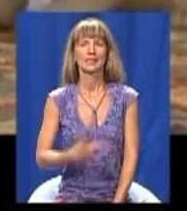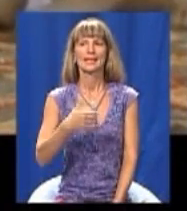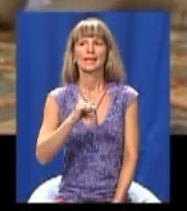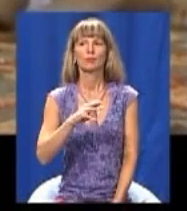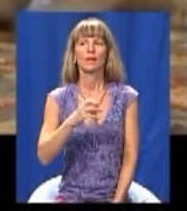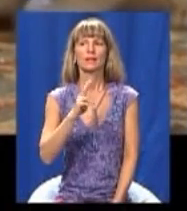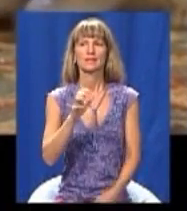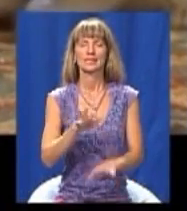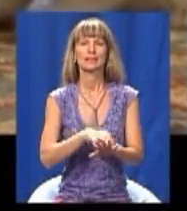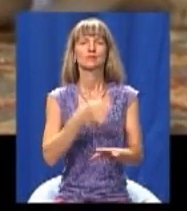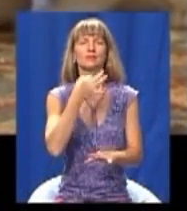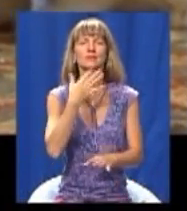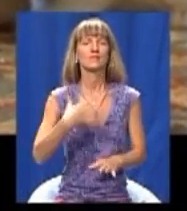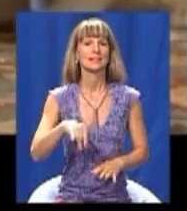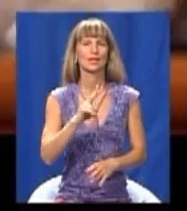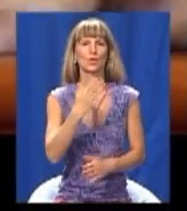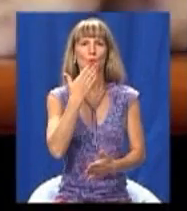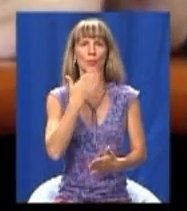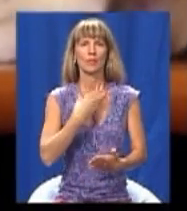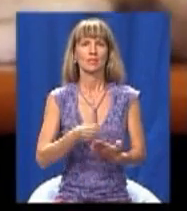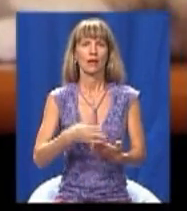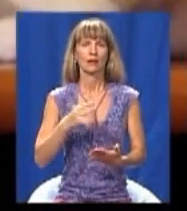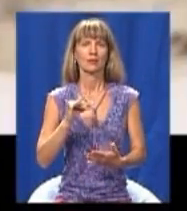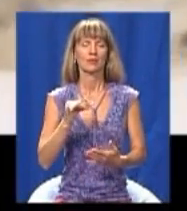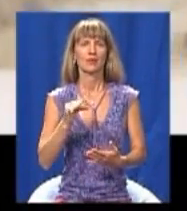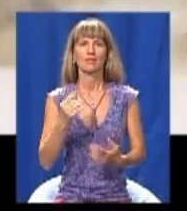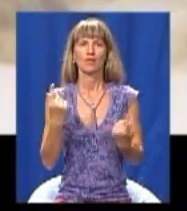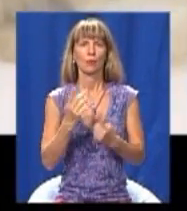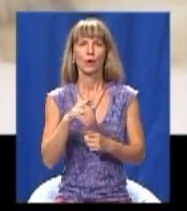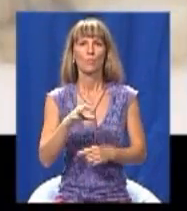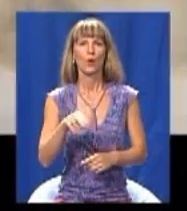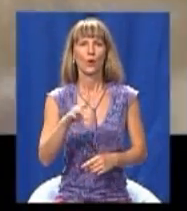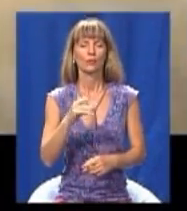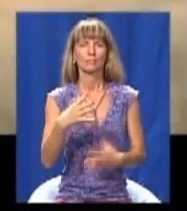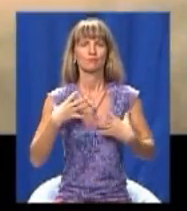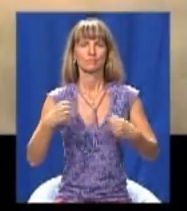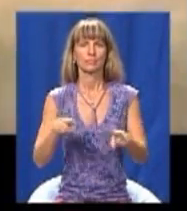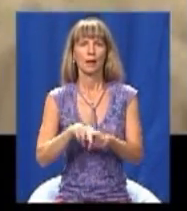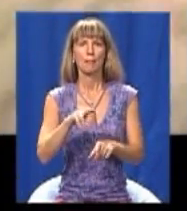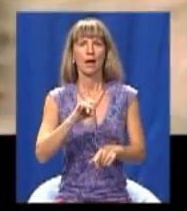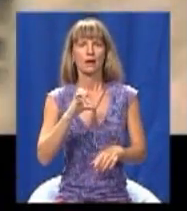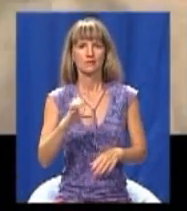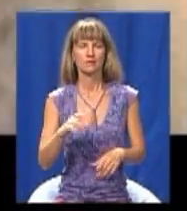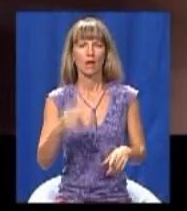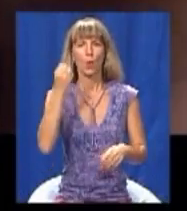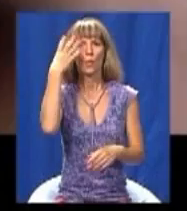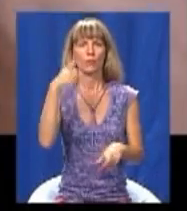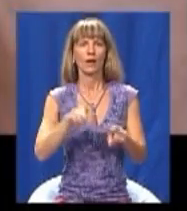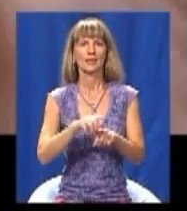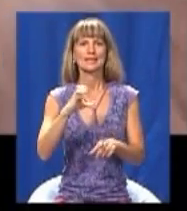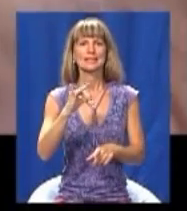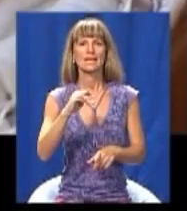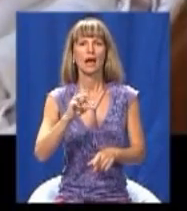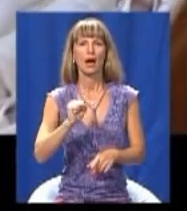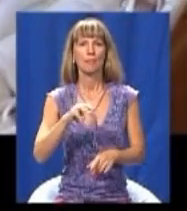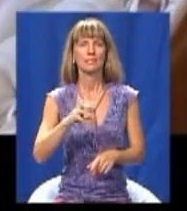Гімалайська киця до вподоби всім, хто любить дорогі та незвичайні породи. Вона пухнаста, як перс, а розумна, як сіамська. Адже саме ці